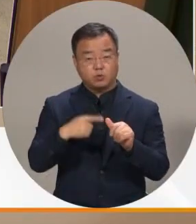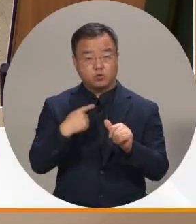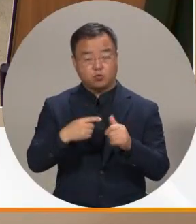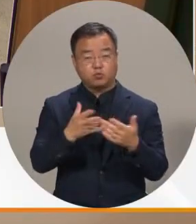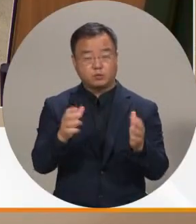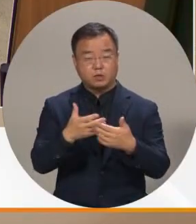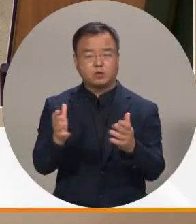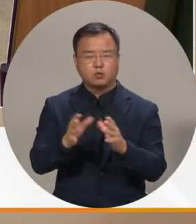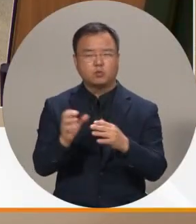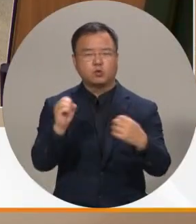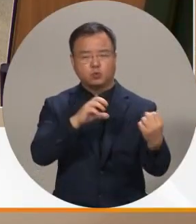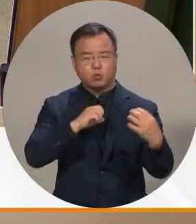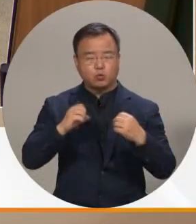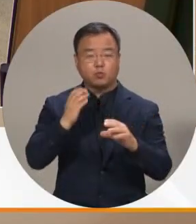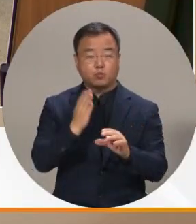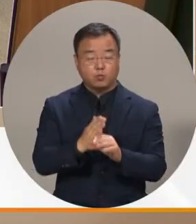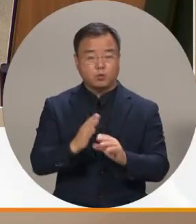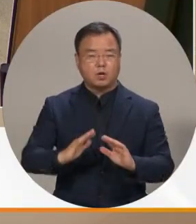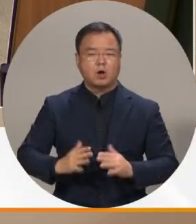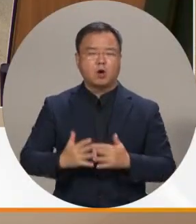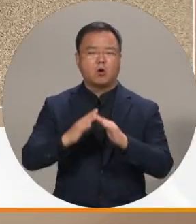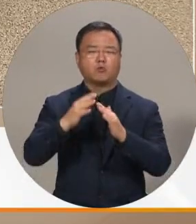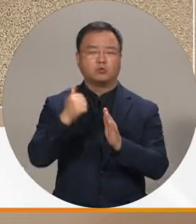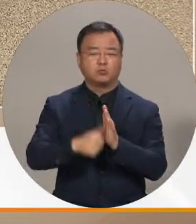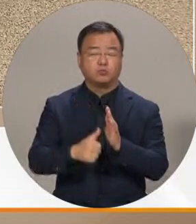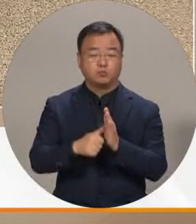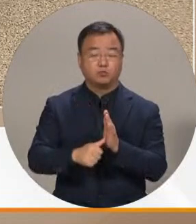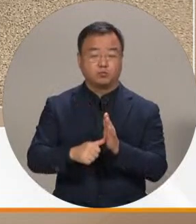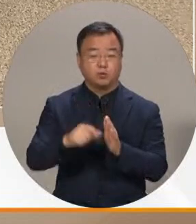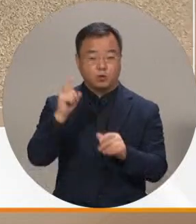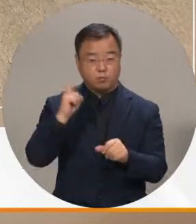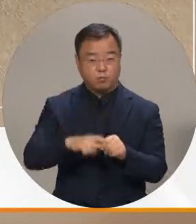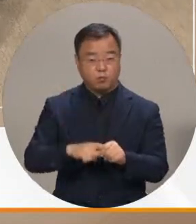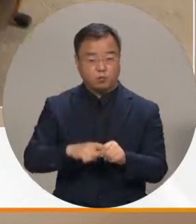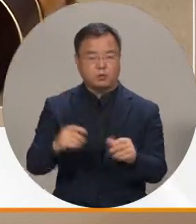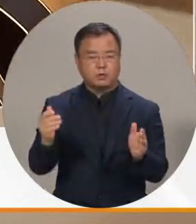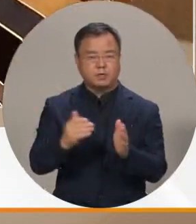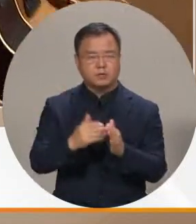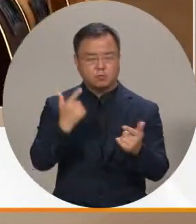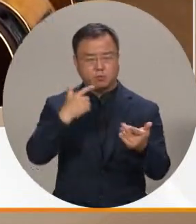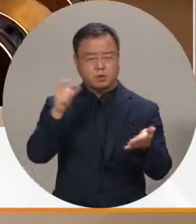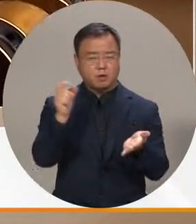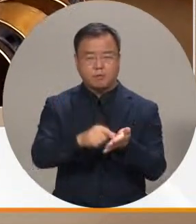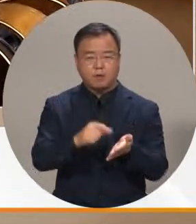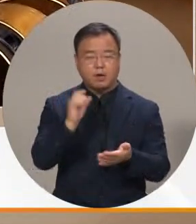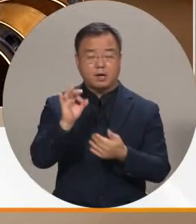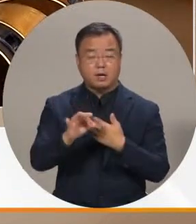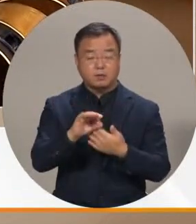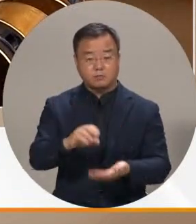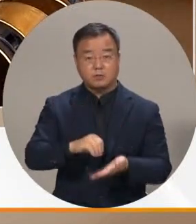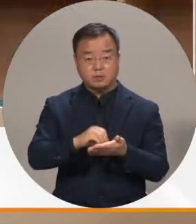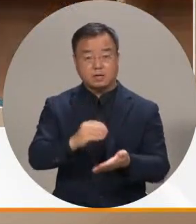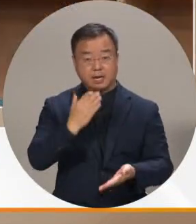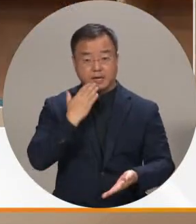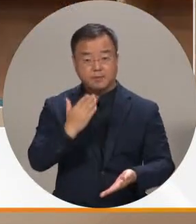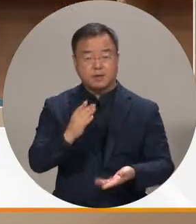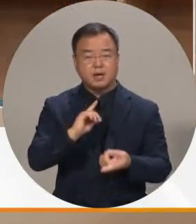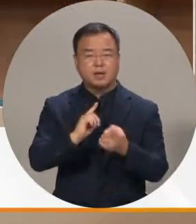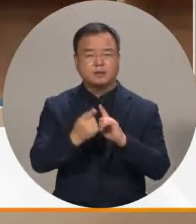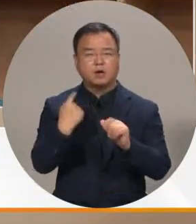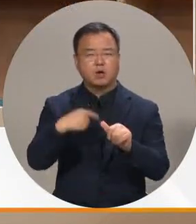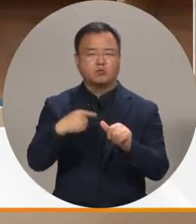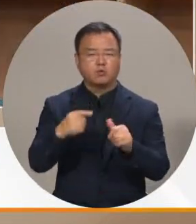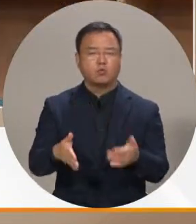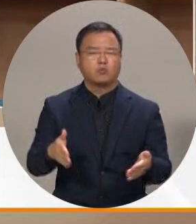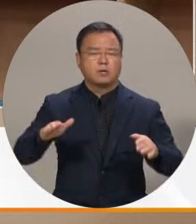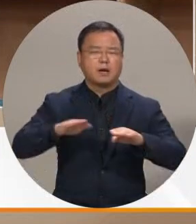있었기 때문에 어떤 건축물의 용도까지 대한교육기관 등록 기준의 명시할 경우 등록을 할 수 있는 대안교육기관이 많지